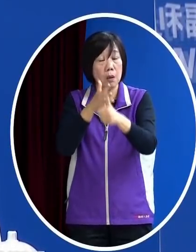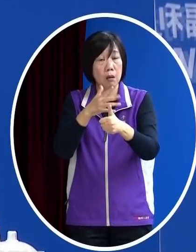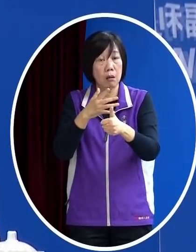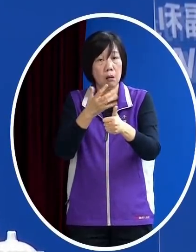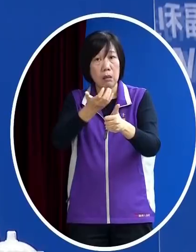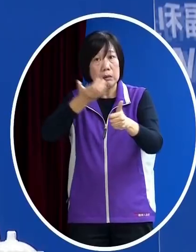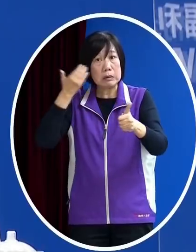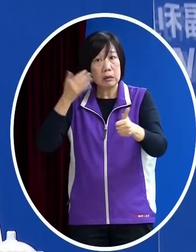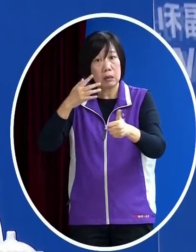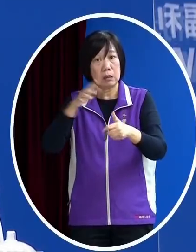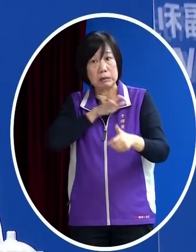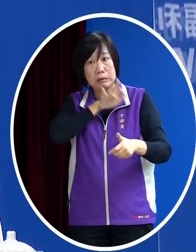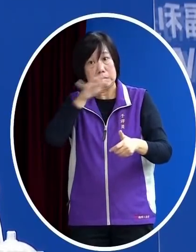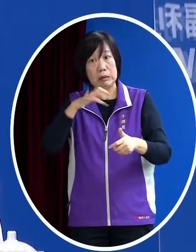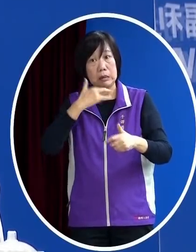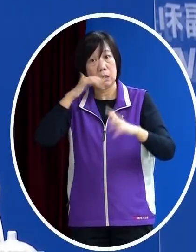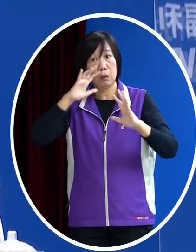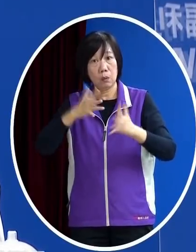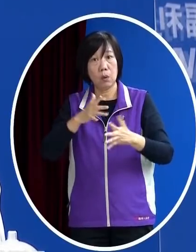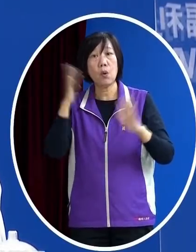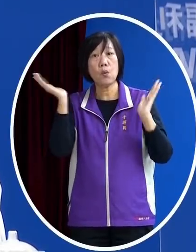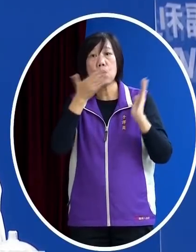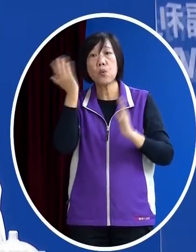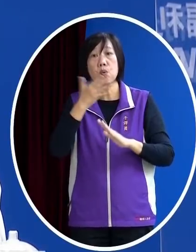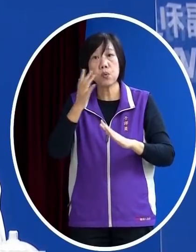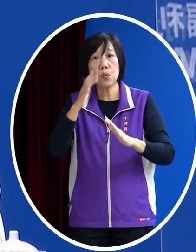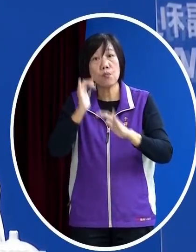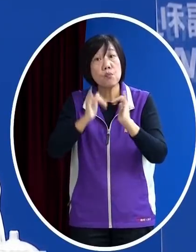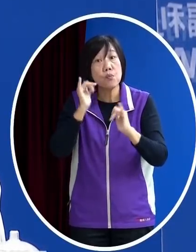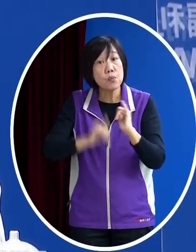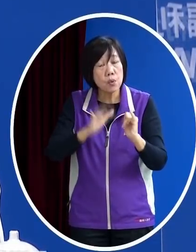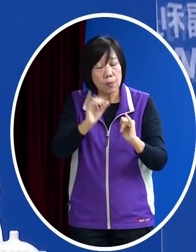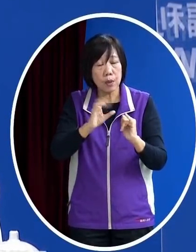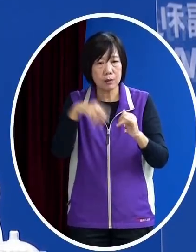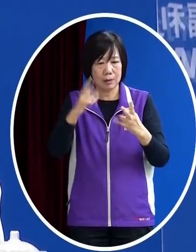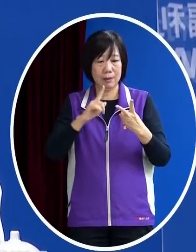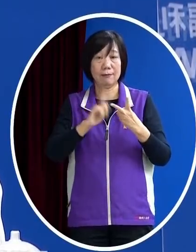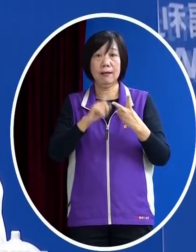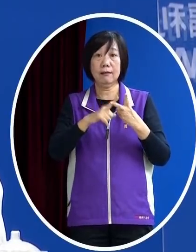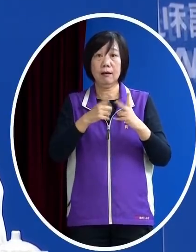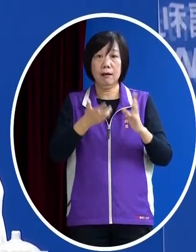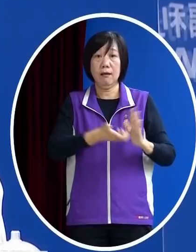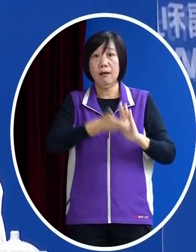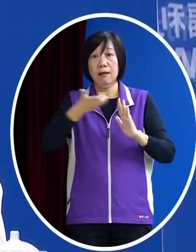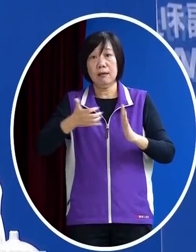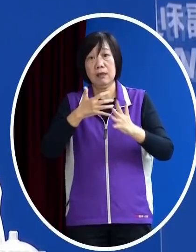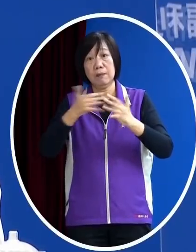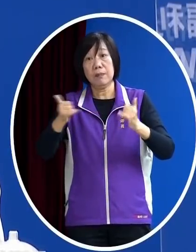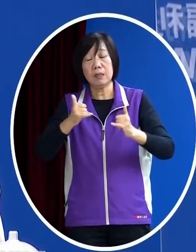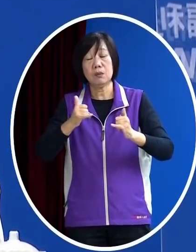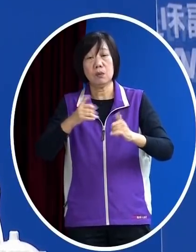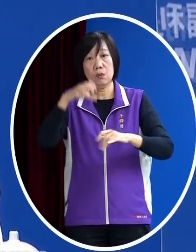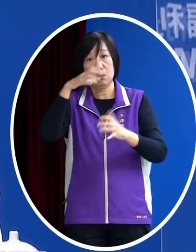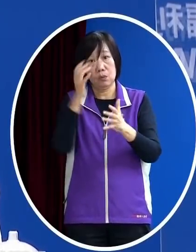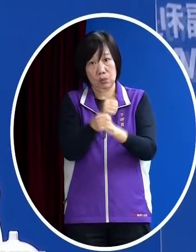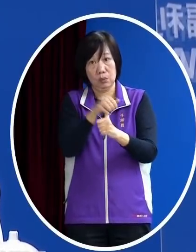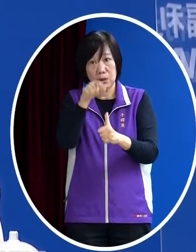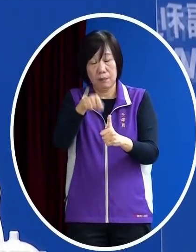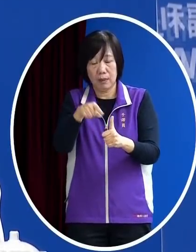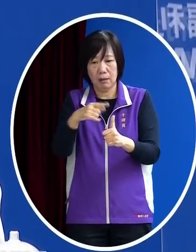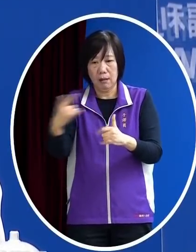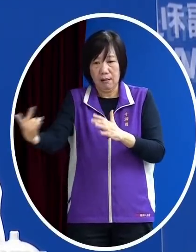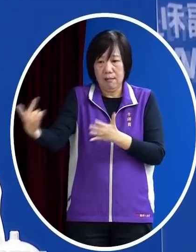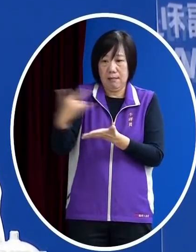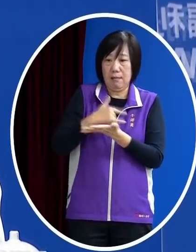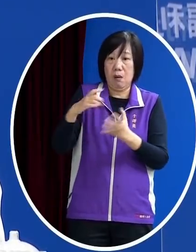有英国旅游史啊、那再来就是我们会请移民署的这个同仁他们在入关的时候可